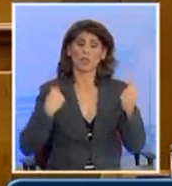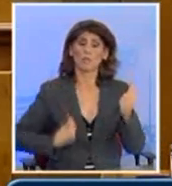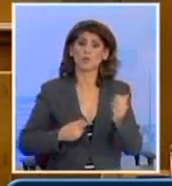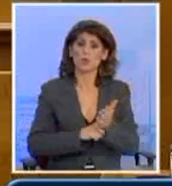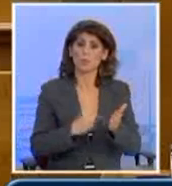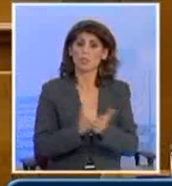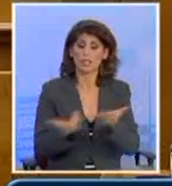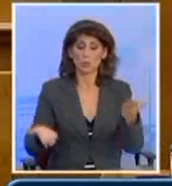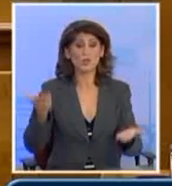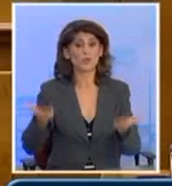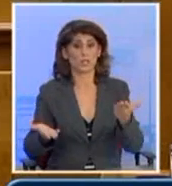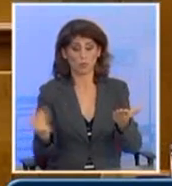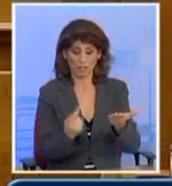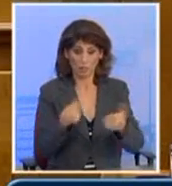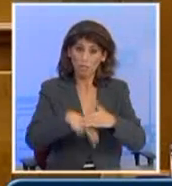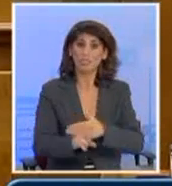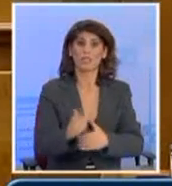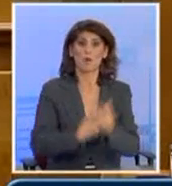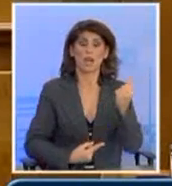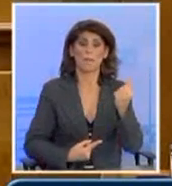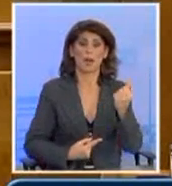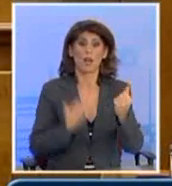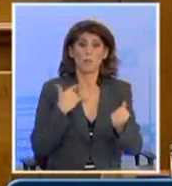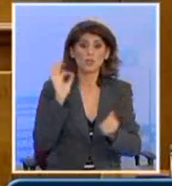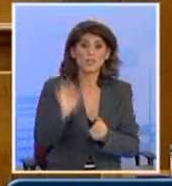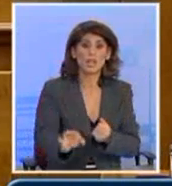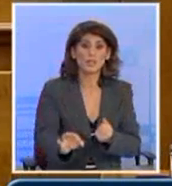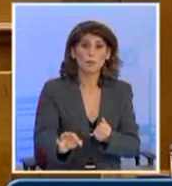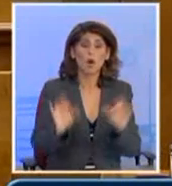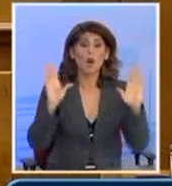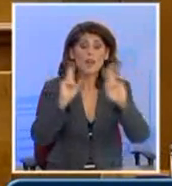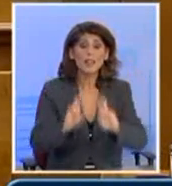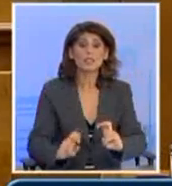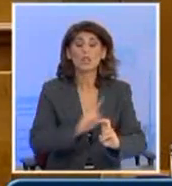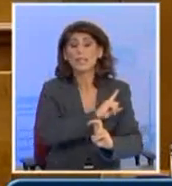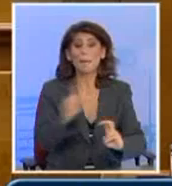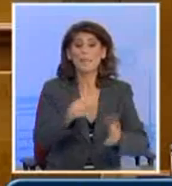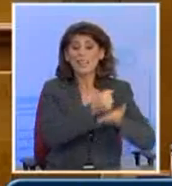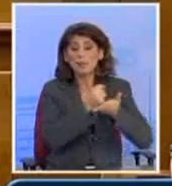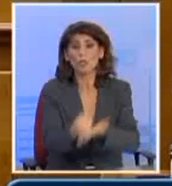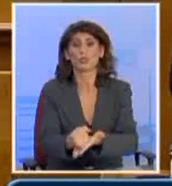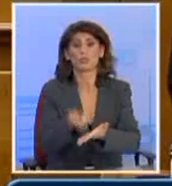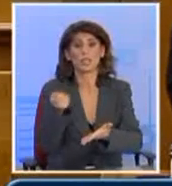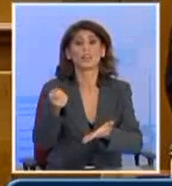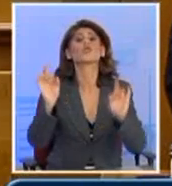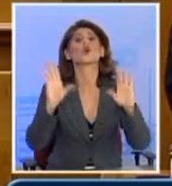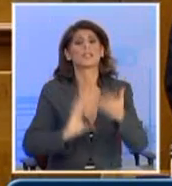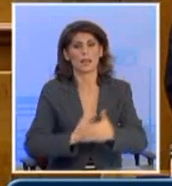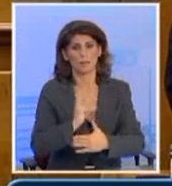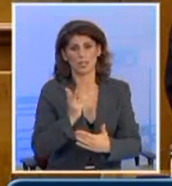δημοσιονομικό και του ισοζυγίου? Πώς φτάσαμε στο ανεξέλεγκτο και μη χρηματοδοτήσιμο χρέος χωρίς